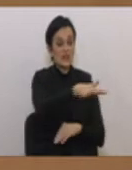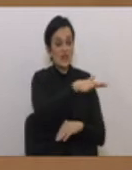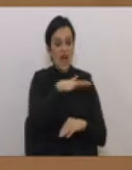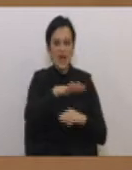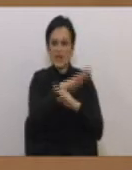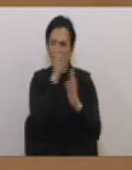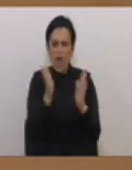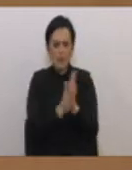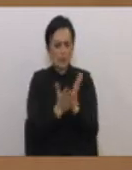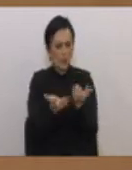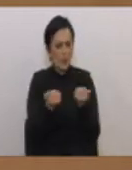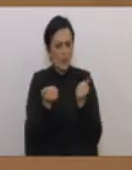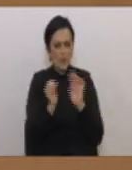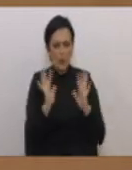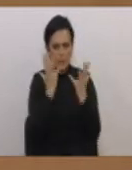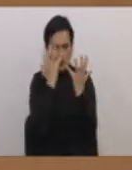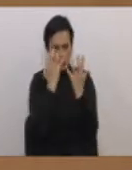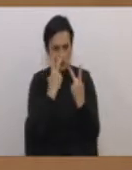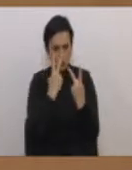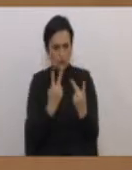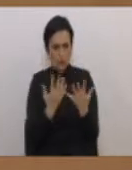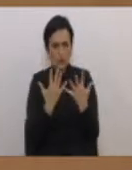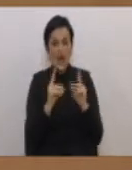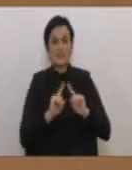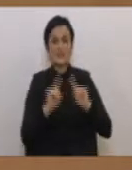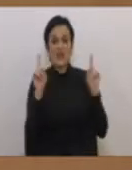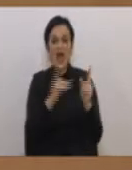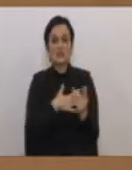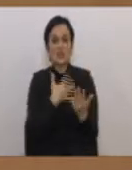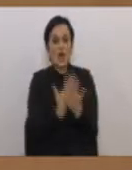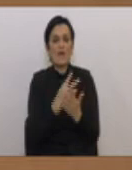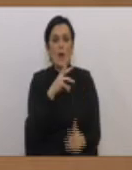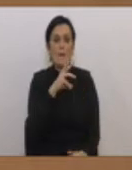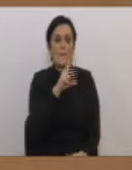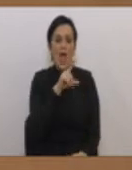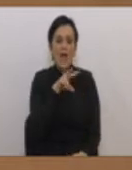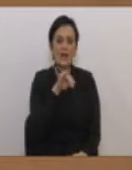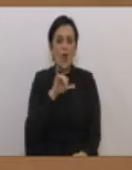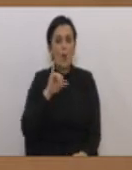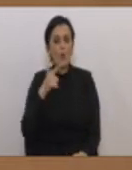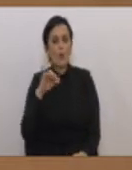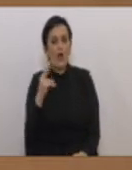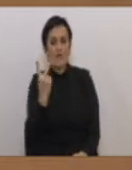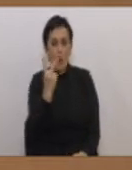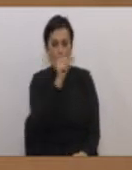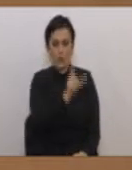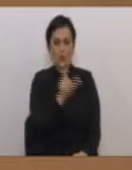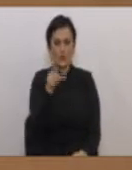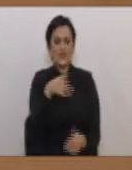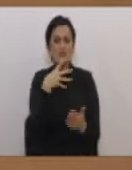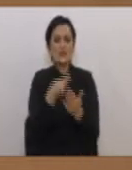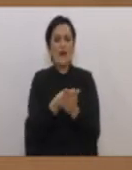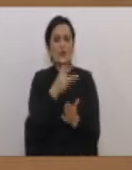აბსოლუტურად მიუღებელი სურათი, განსაკუთრებით აქტიურობდნენ მელია უგულავა, ორი ადამიანი, რომელიც თავის დროზე შეგახსენებთ,